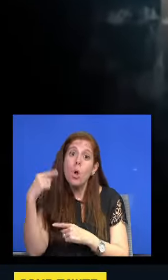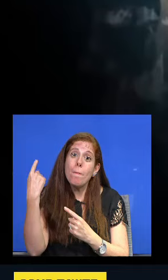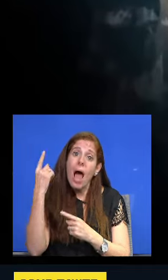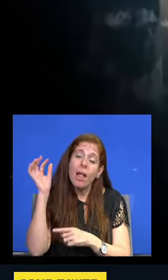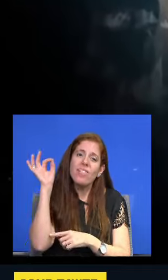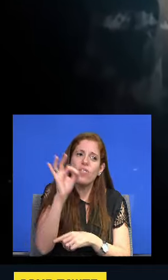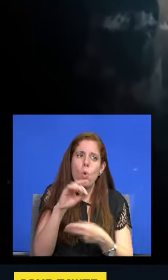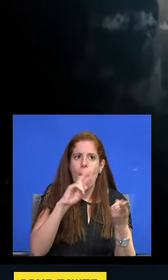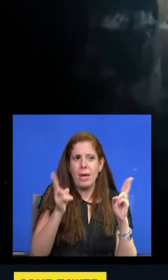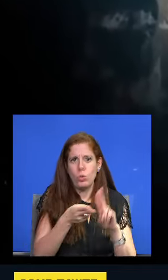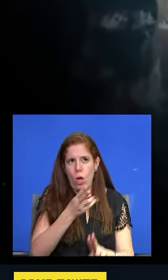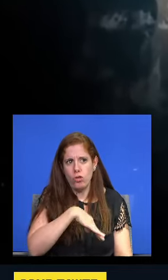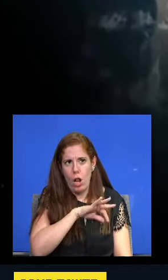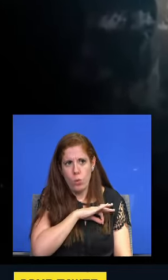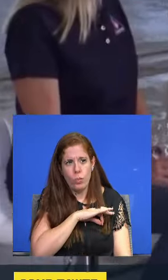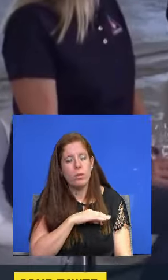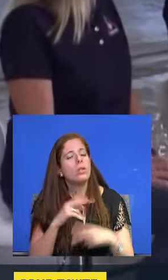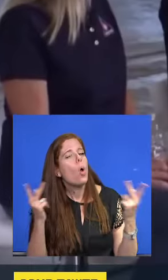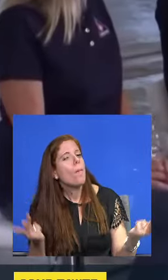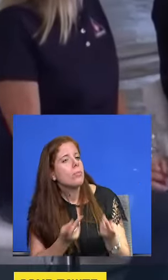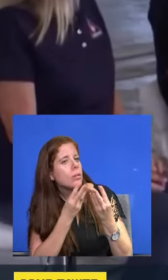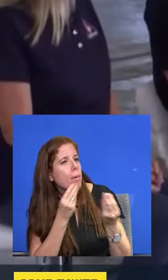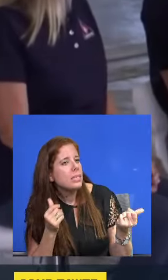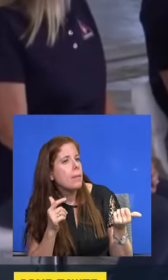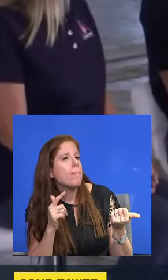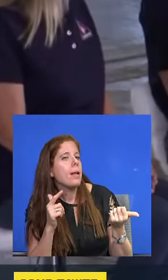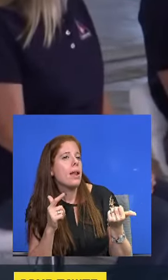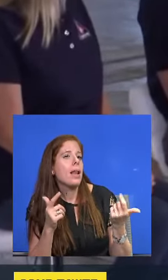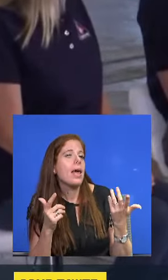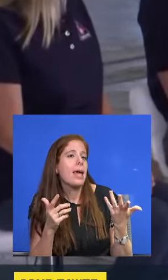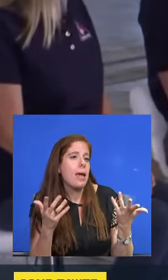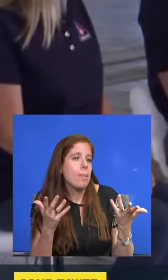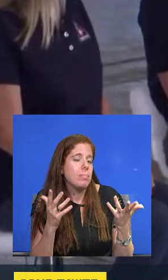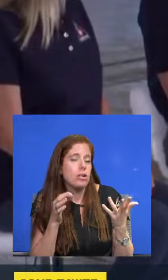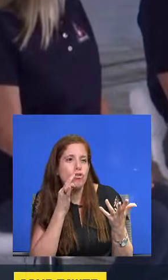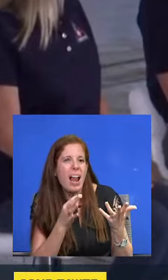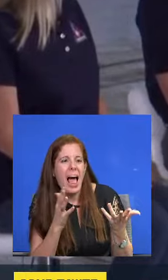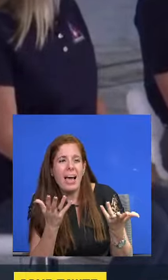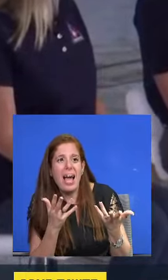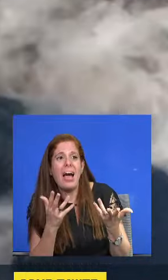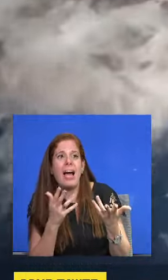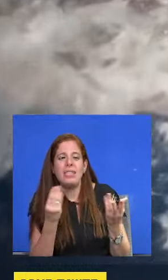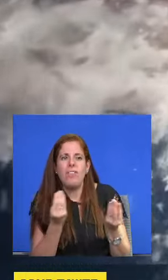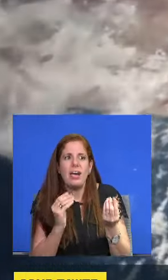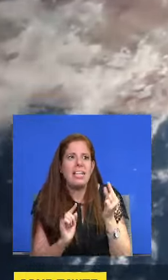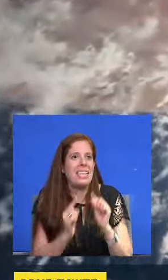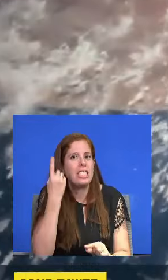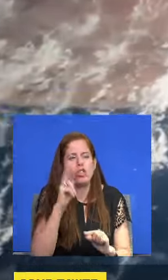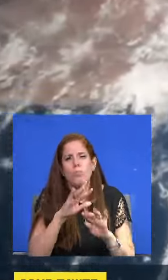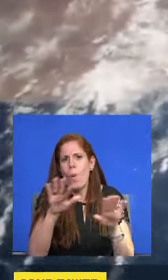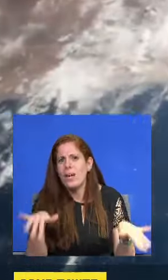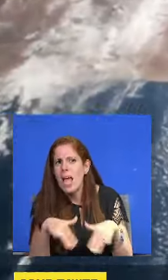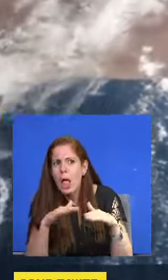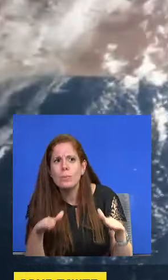בכדור שלנו. We're looking for clues as to why Earth is a habitable world. This rare jewel in outer space that has oceans, it